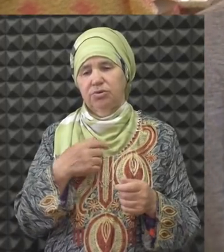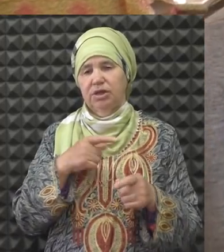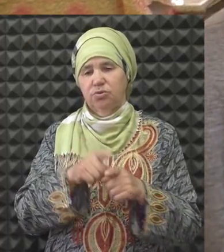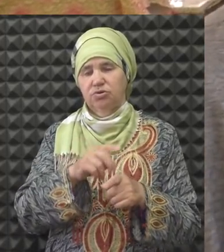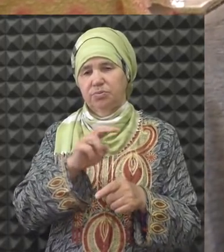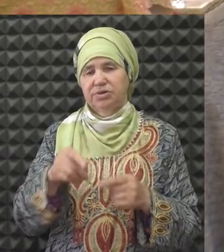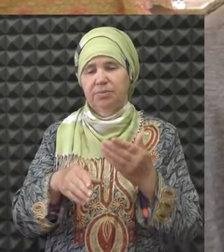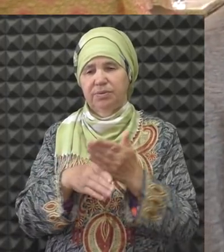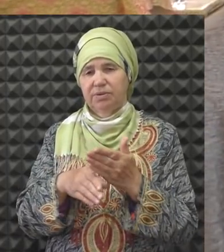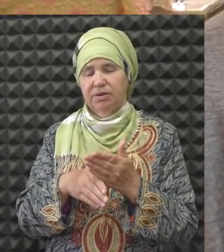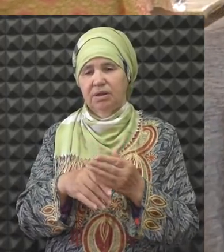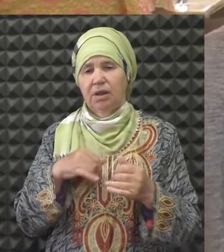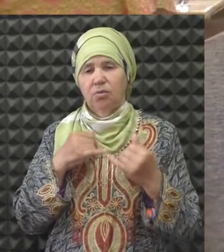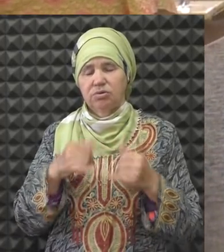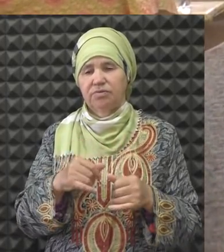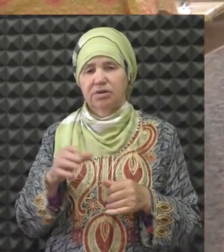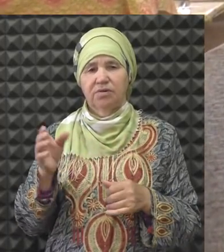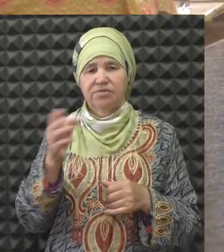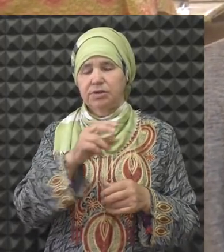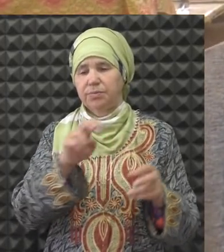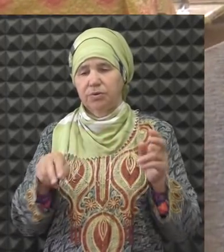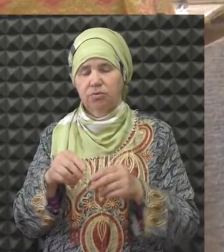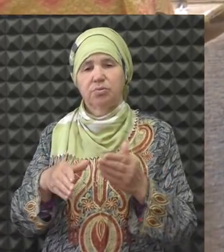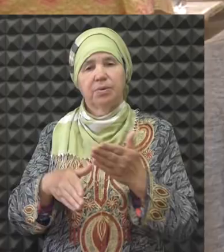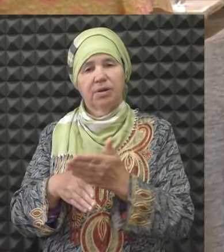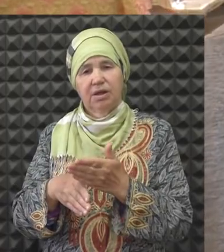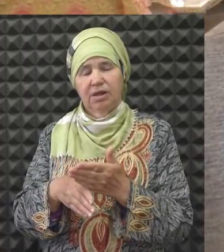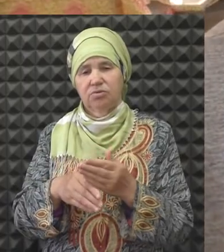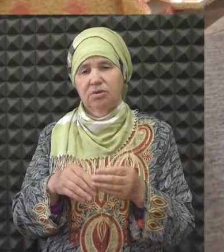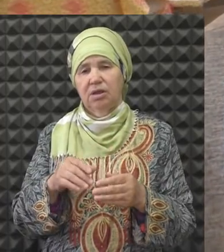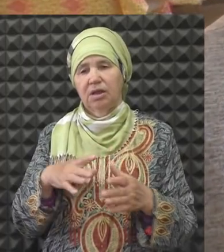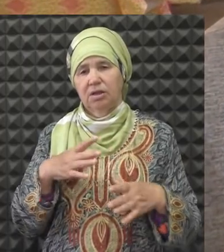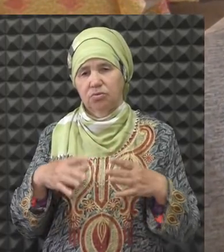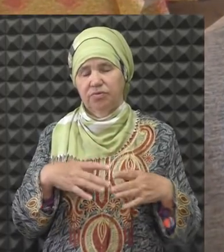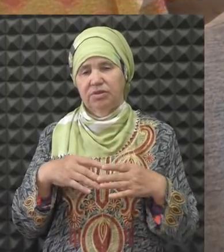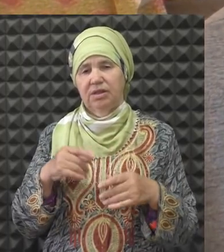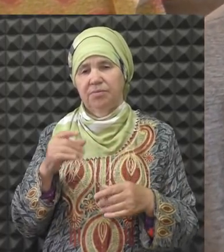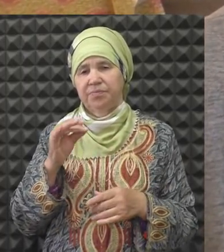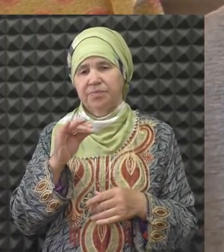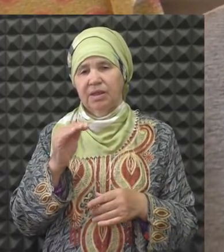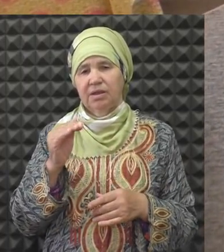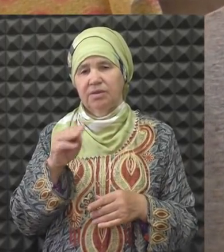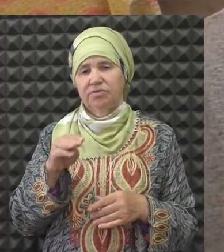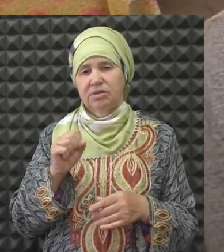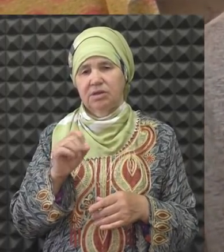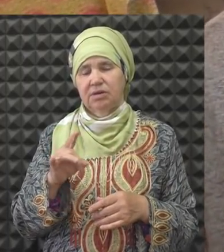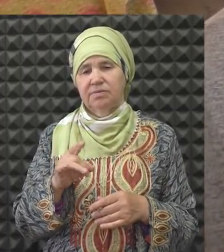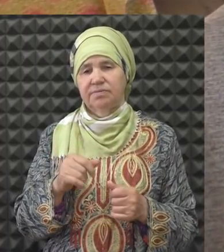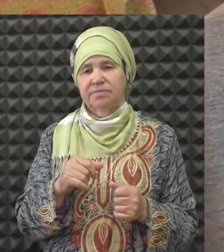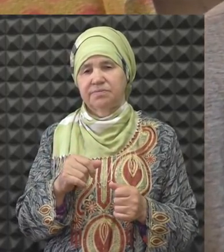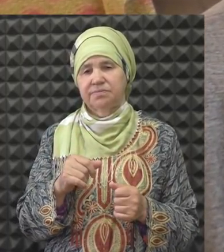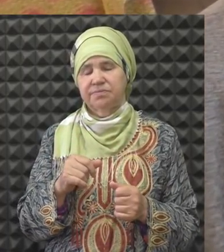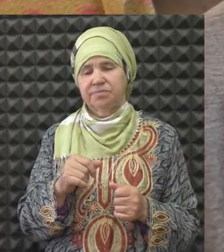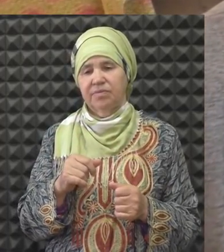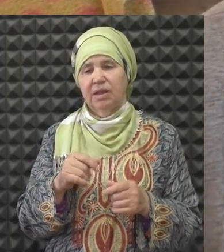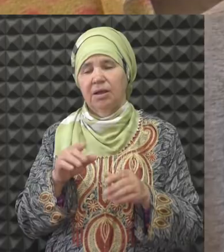Абеля позвала, и я была удивлена, что все приходят, помогают. Вот, пусть Аллах Абеля примет